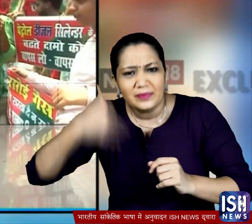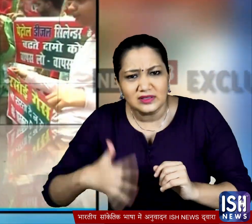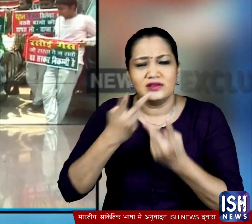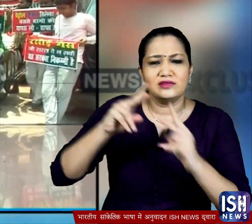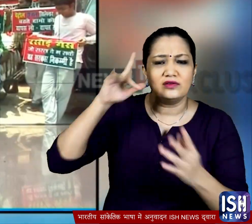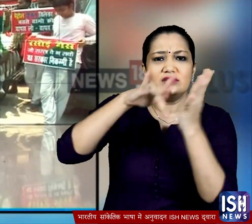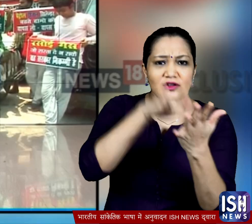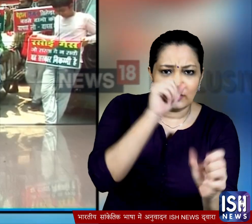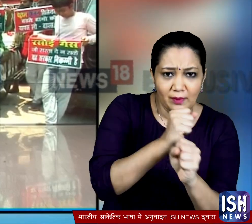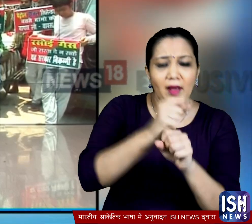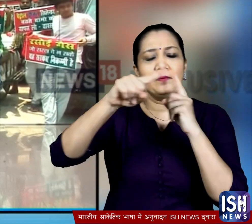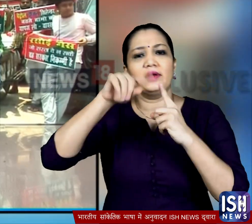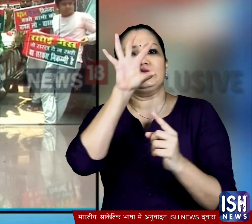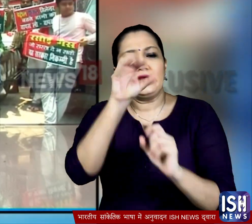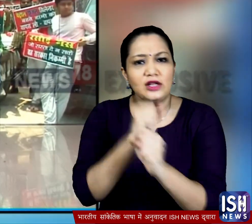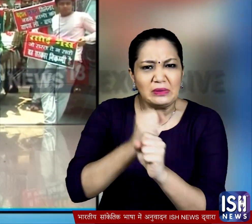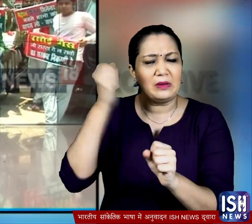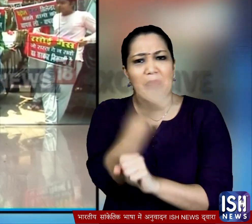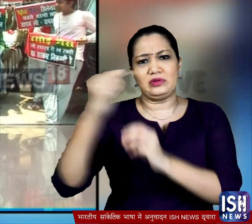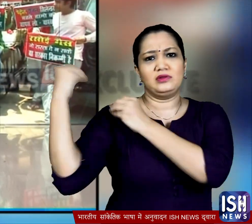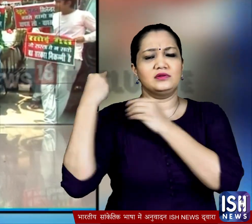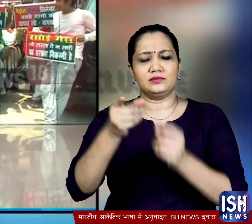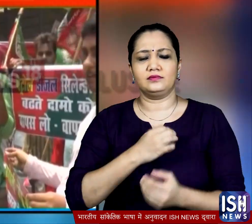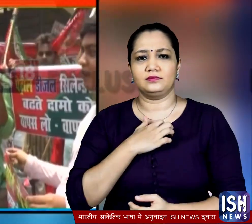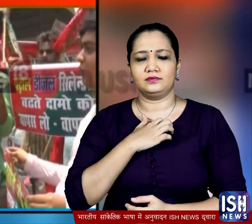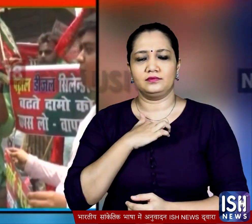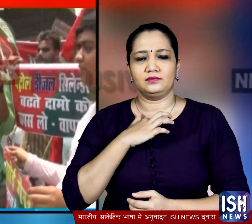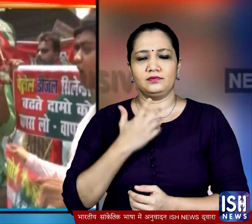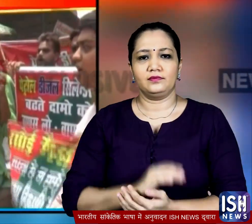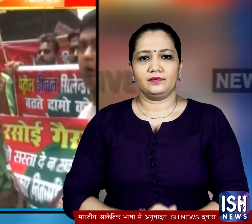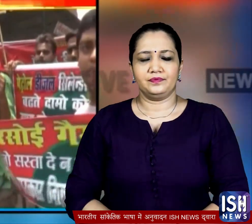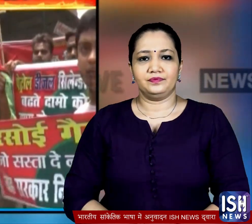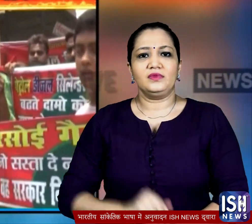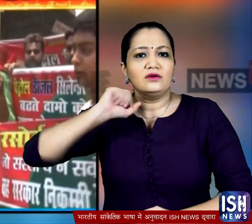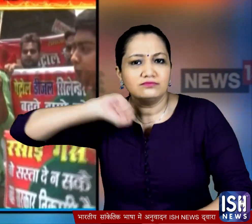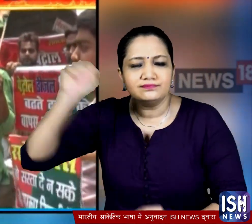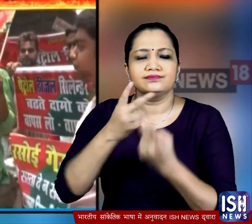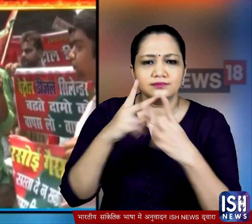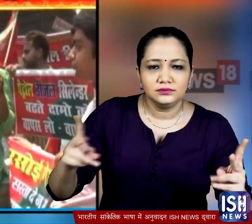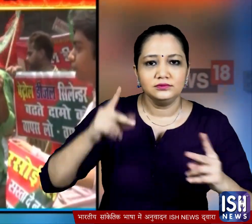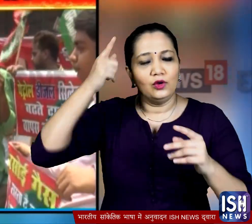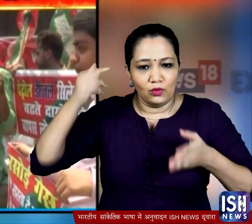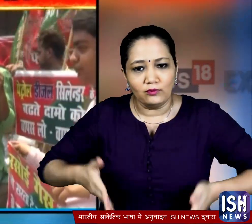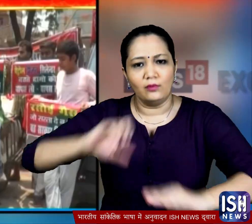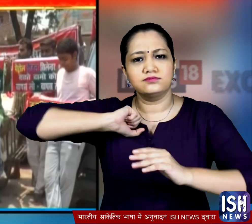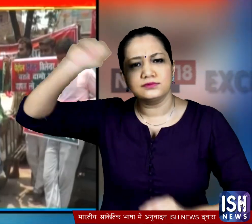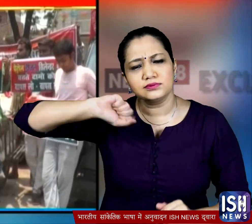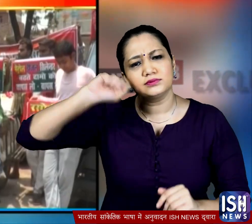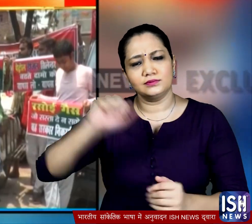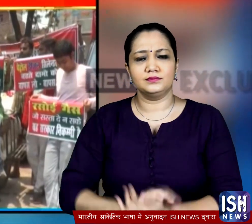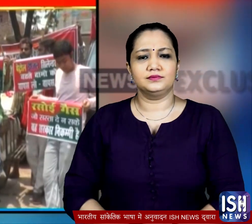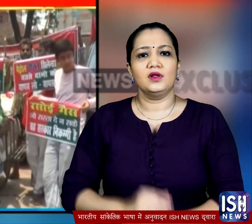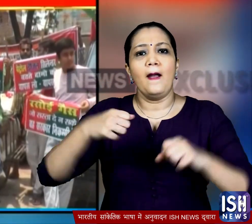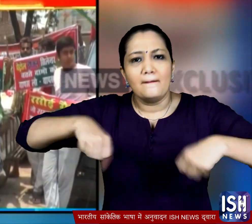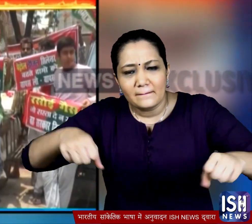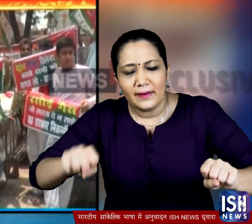के लिए केंद्र के साथ राज्य सरकार को भी जिम्मेदार ठहराया और इस मुद्दे पर अपना विरोध जताने के लिए वो सड़क पर उतर आए। उन्होंने